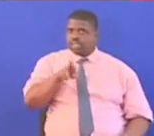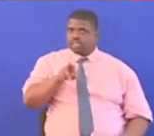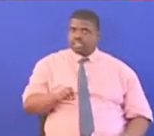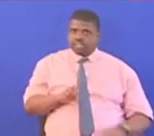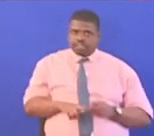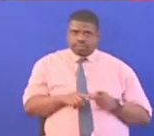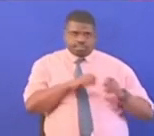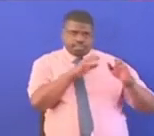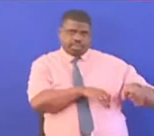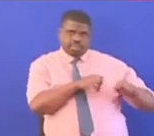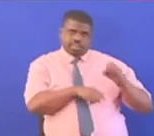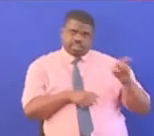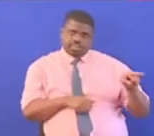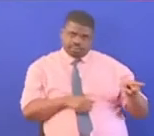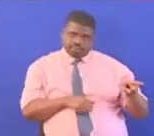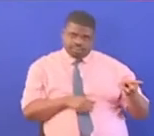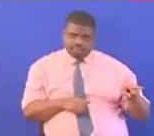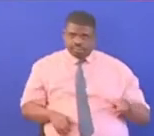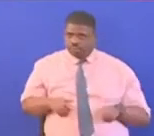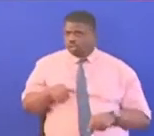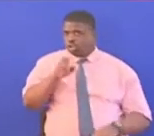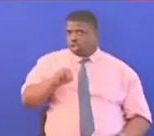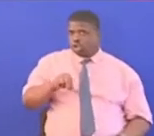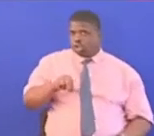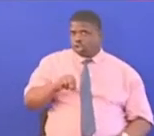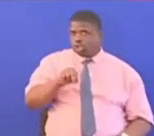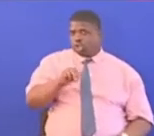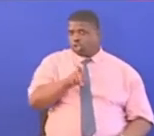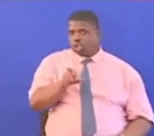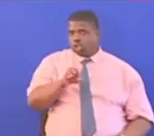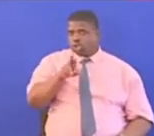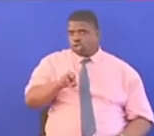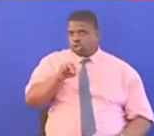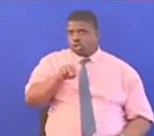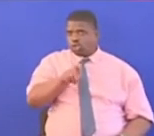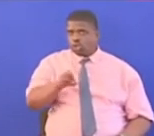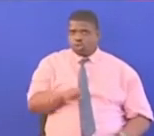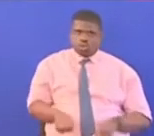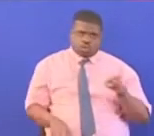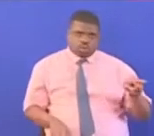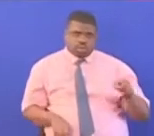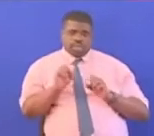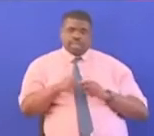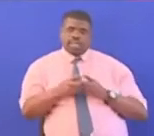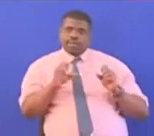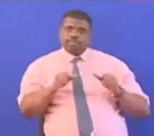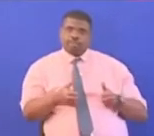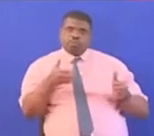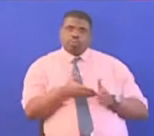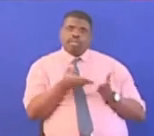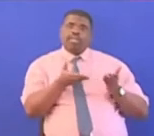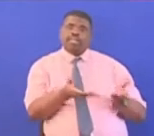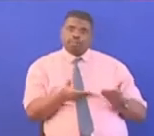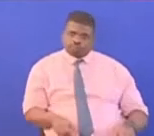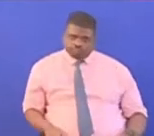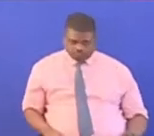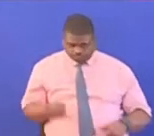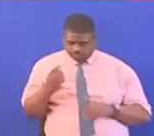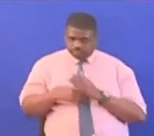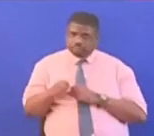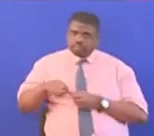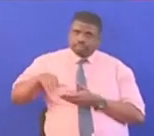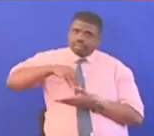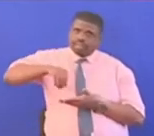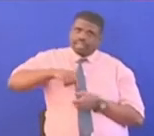Lake Manyara, tumetoa mchango mkubwa Ngorongoro, tumetoa mchango mkubwa Mkungunero, lakini bado mpaka leo katika